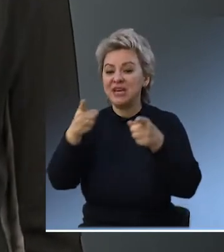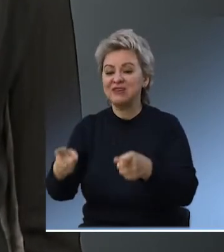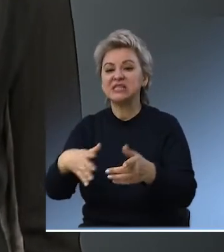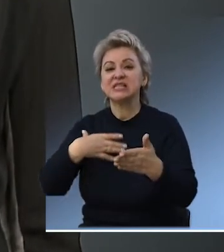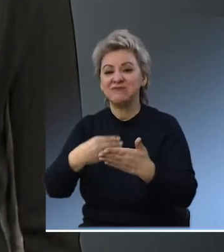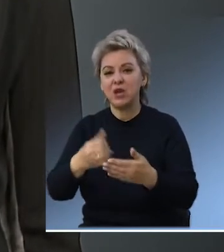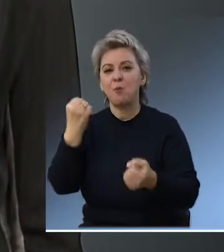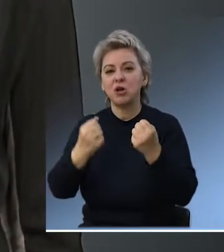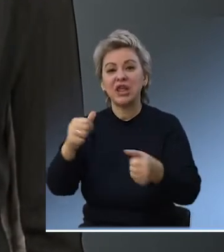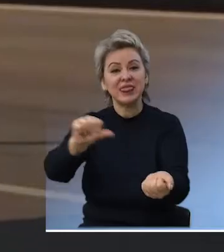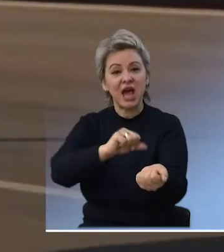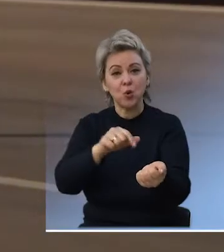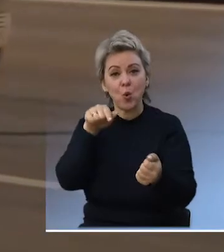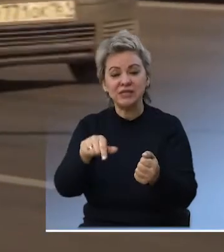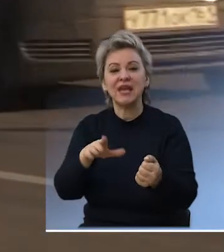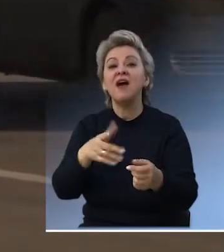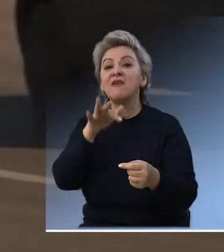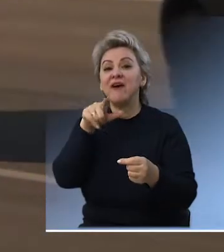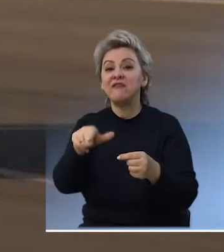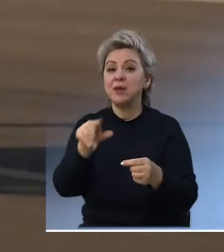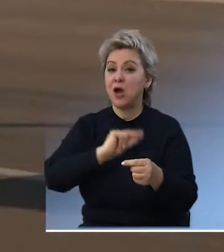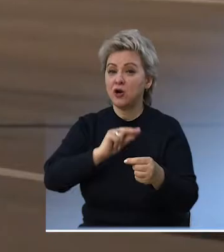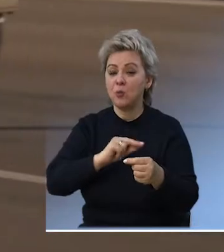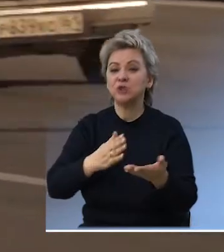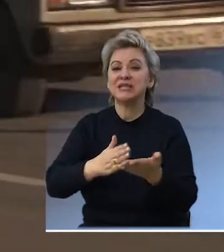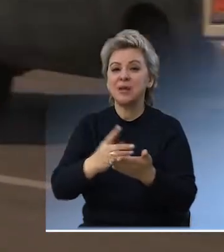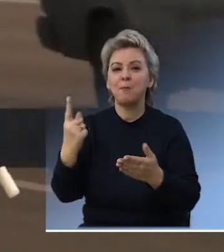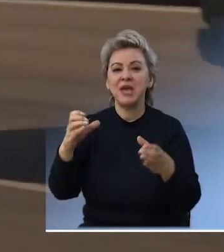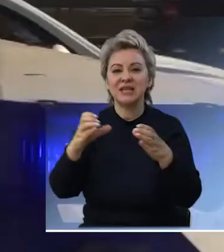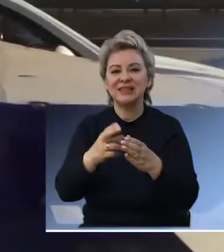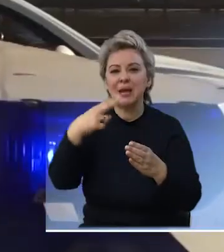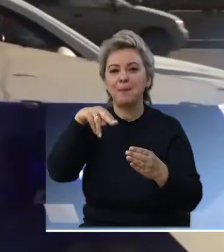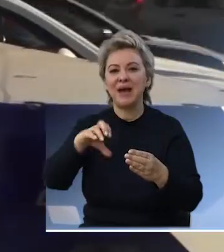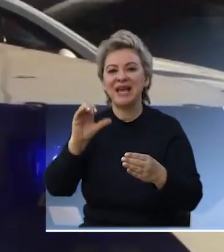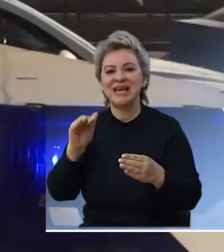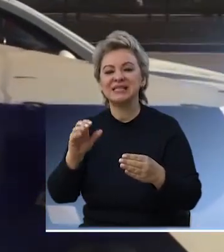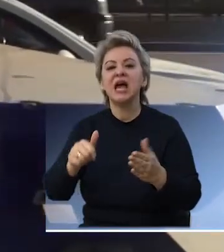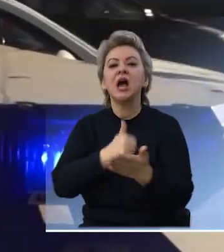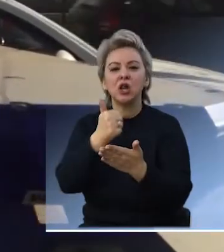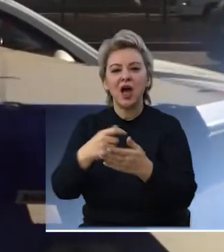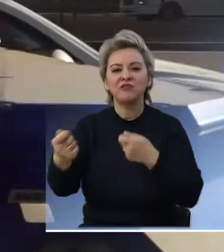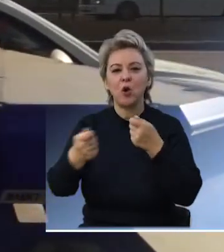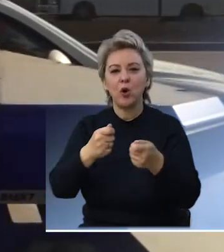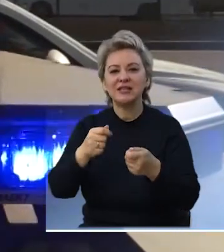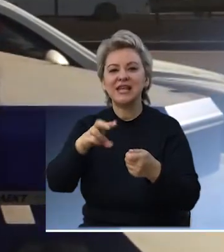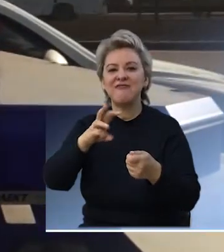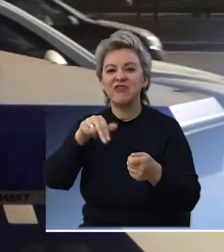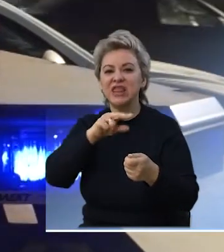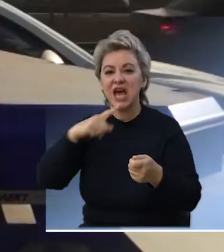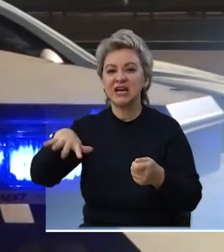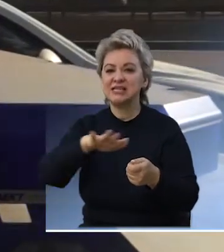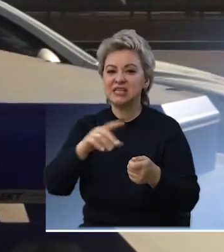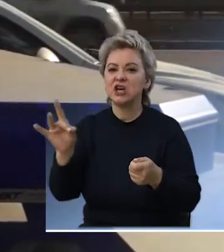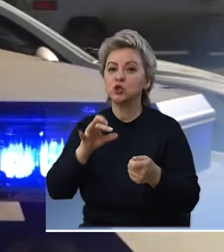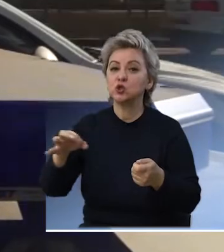в своей машине наркотики. Во время несения службы сотрудниками 1-й роты полка ДПС ГИБДД Главного управления МВД